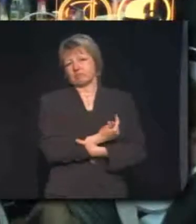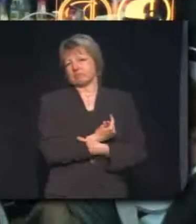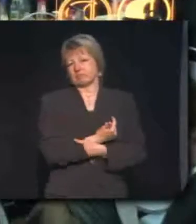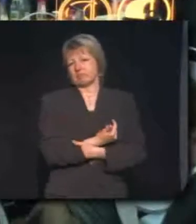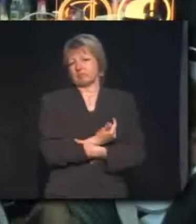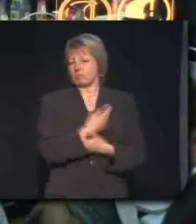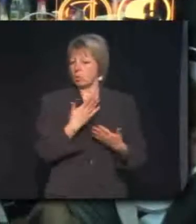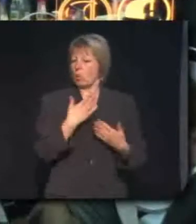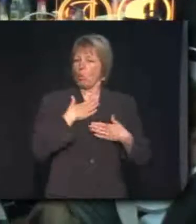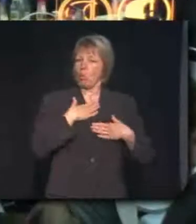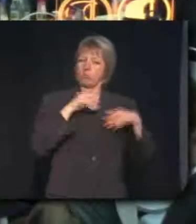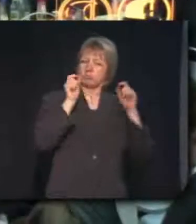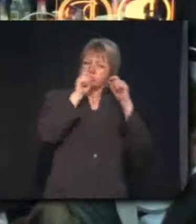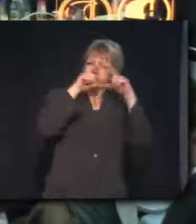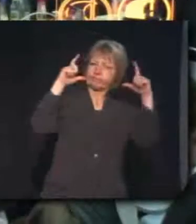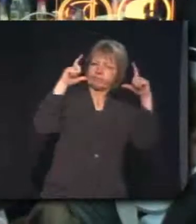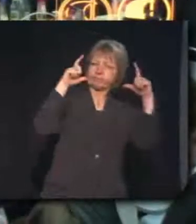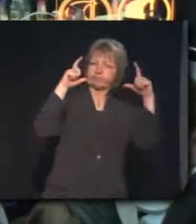Verständnis